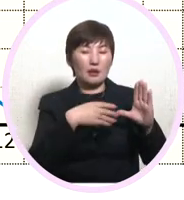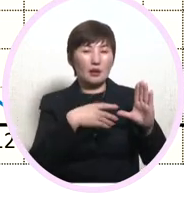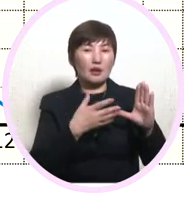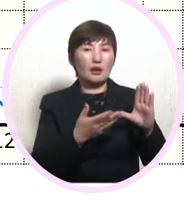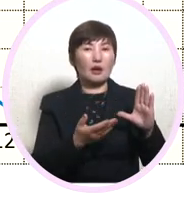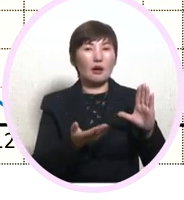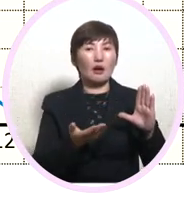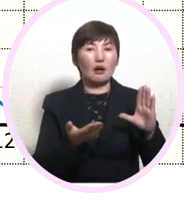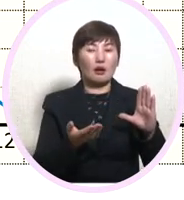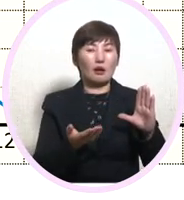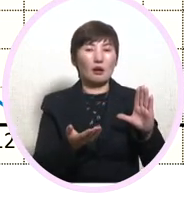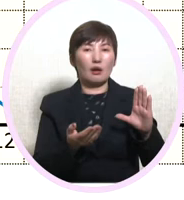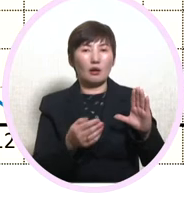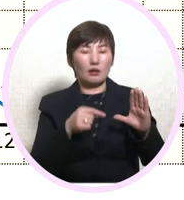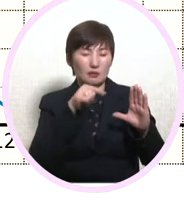энэ биеийн